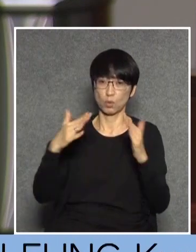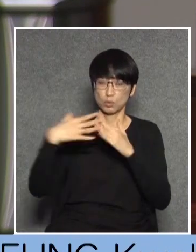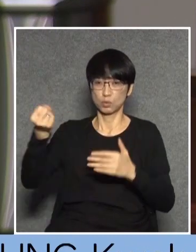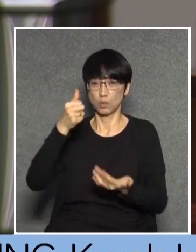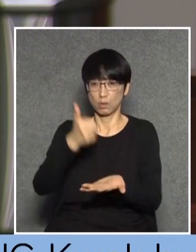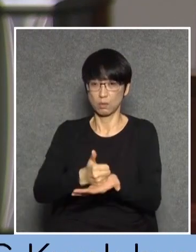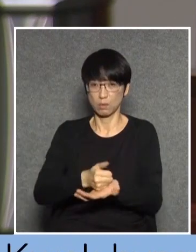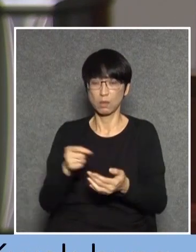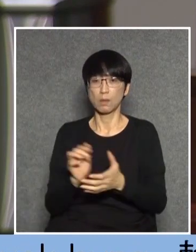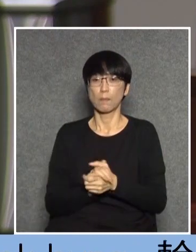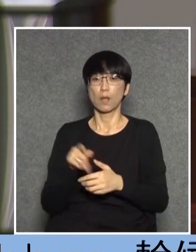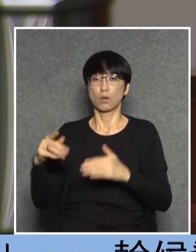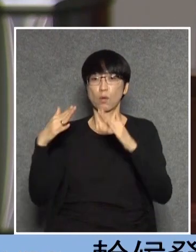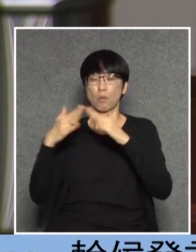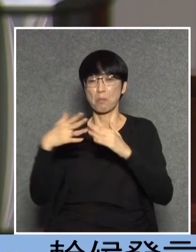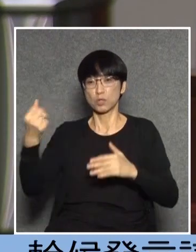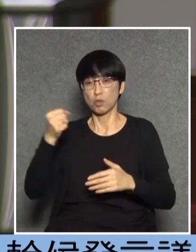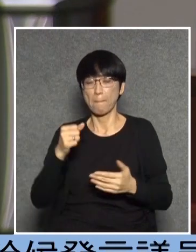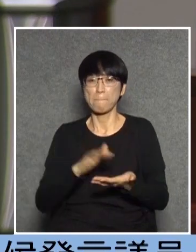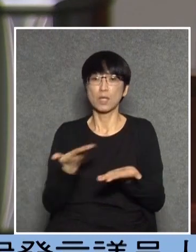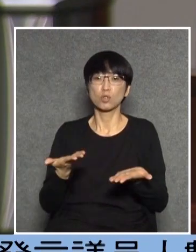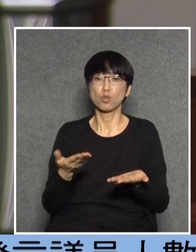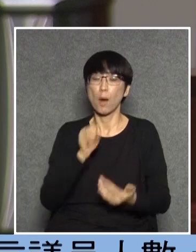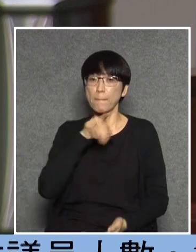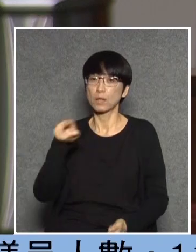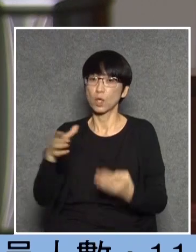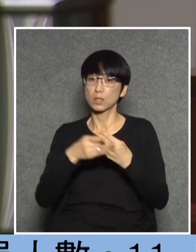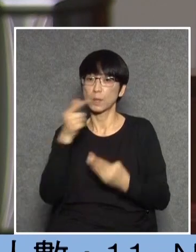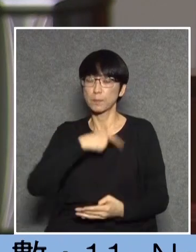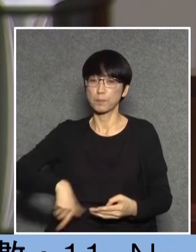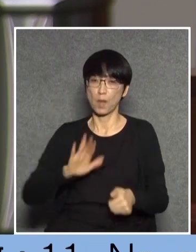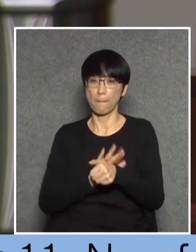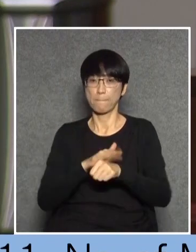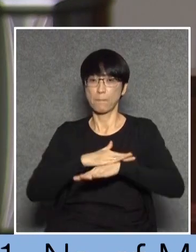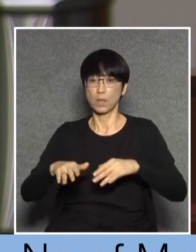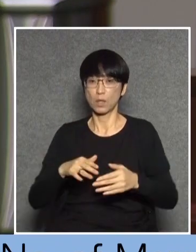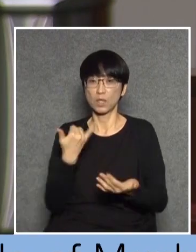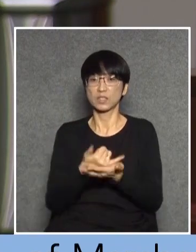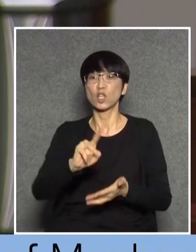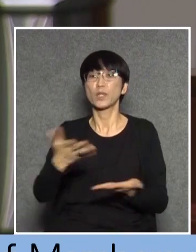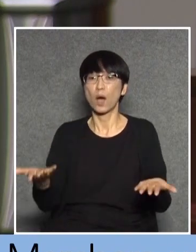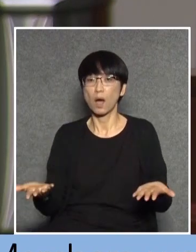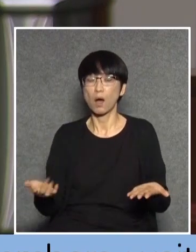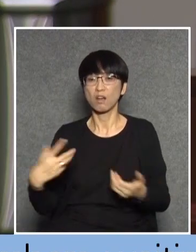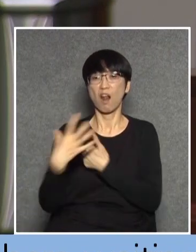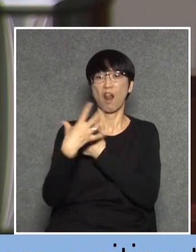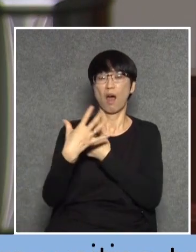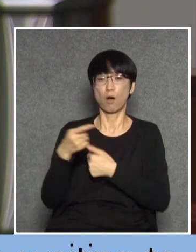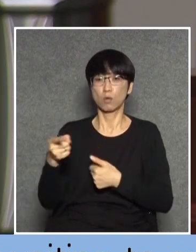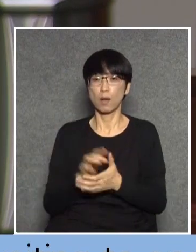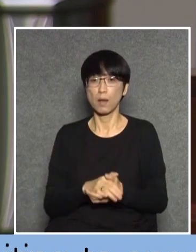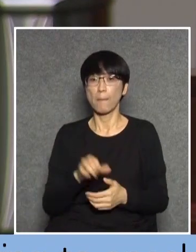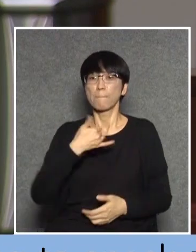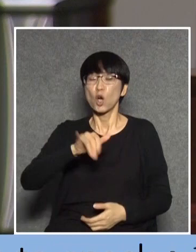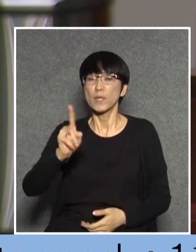这个民航处长唔见人，于是我讲咗一句，我问阿叶国谦啊，保安事务委员主席死咗喺边啊？佢跟住佢闹我，你应该问佢去咗边，